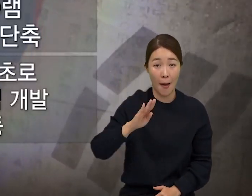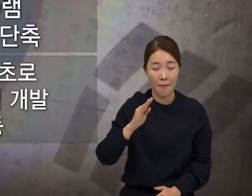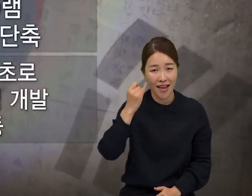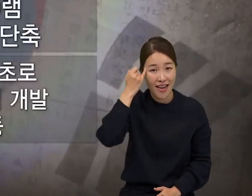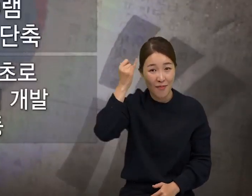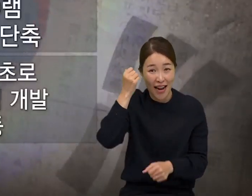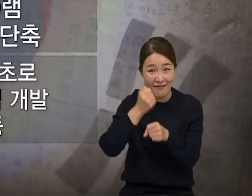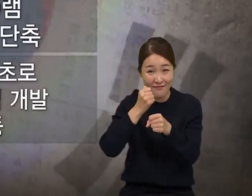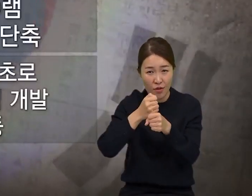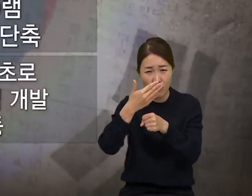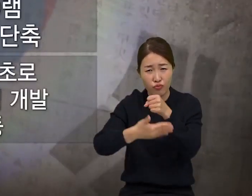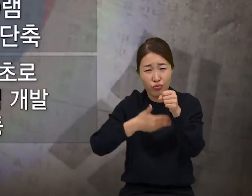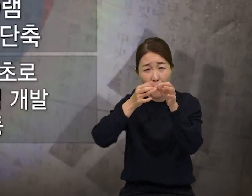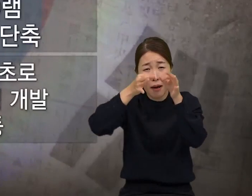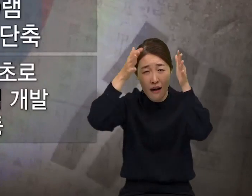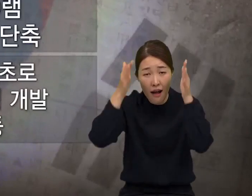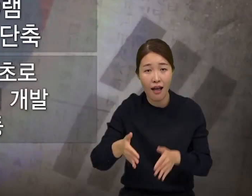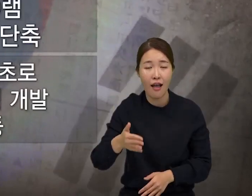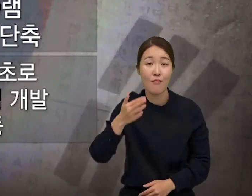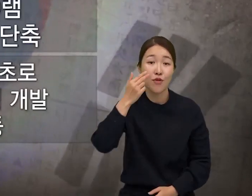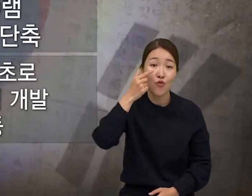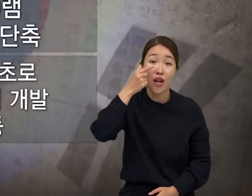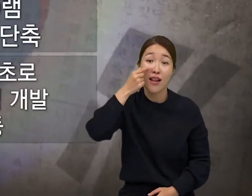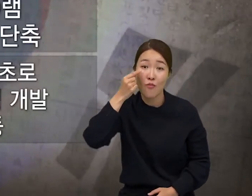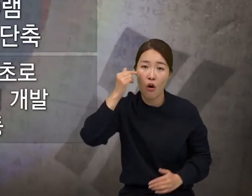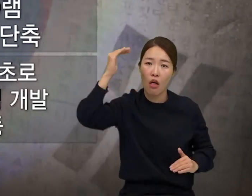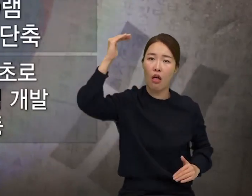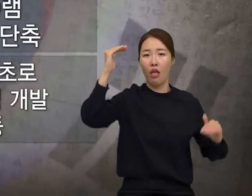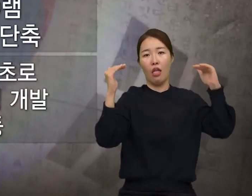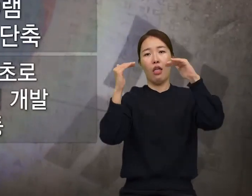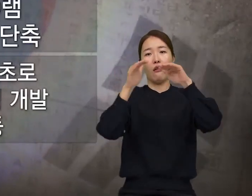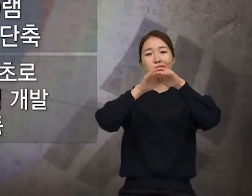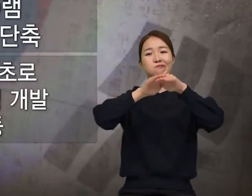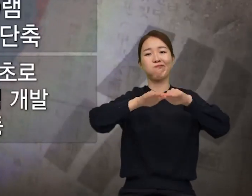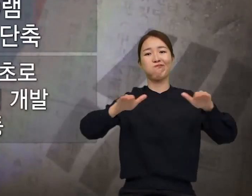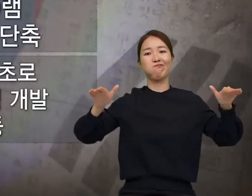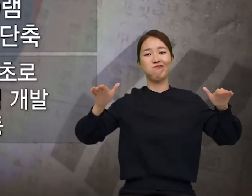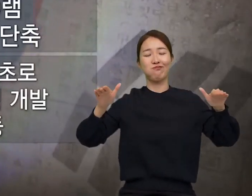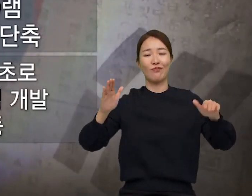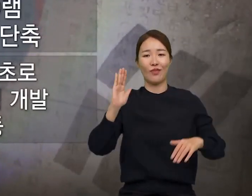착수, 9년여 만에 미국, 일본과 대등한 수준에 도달했다.